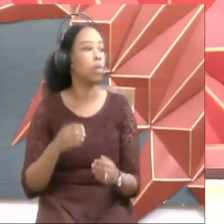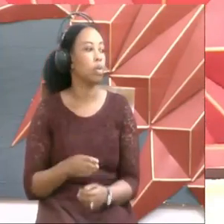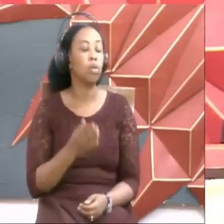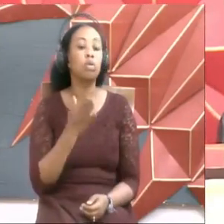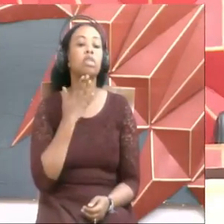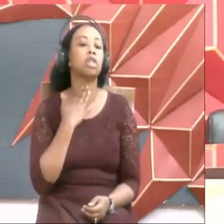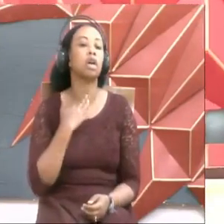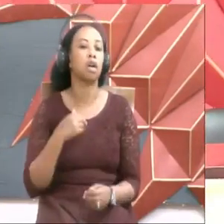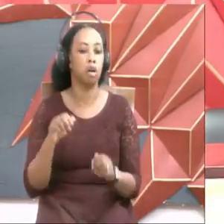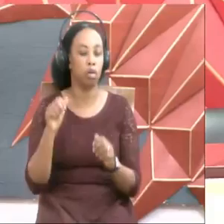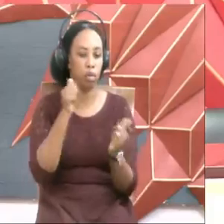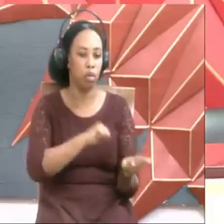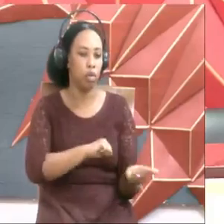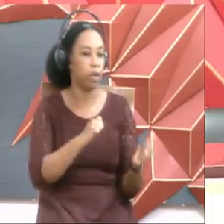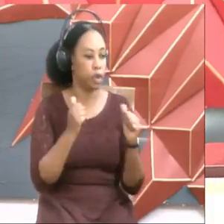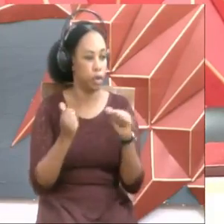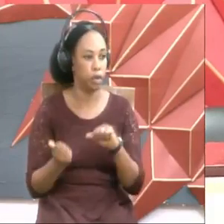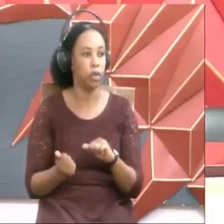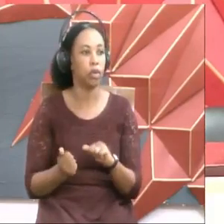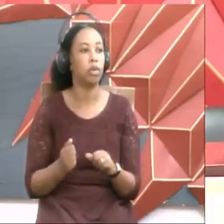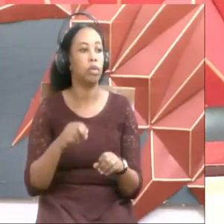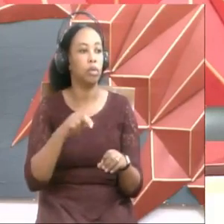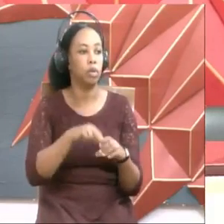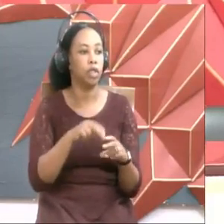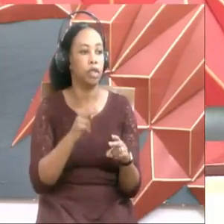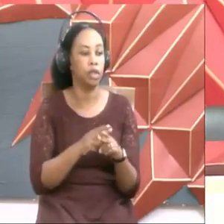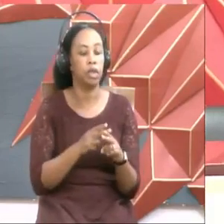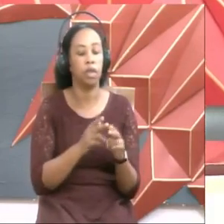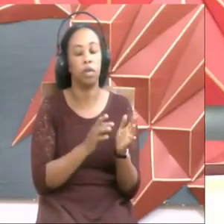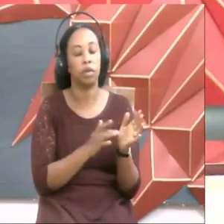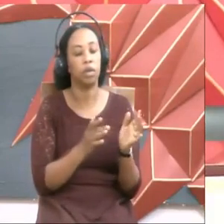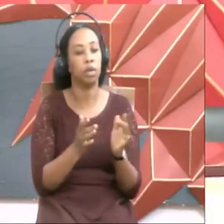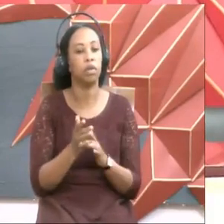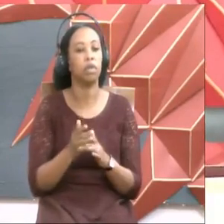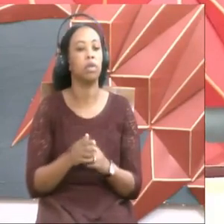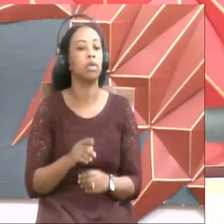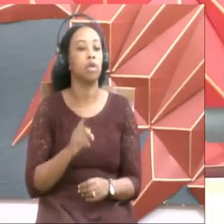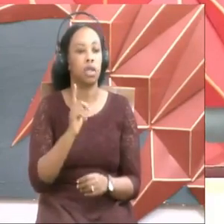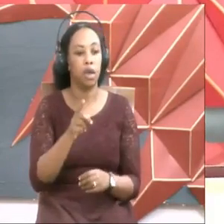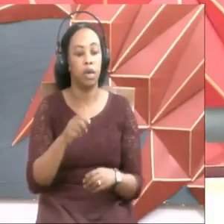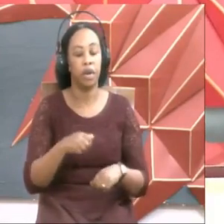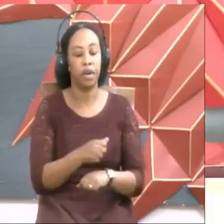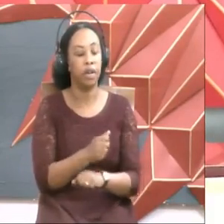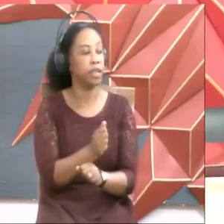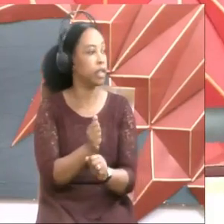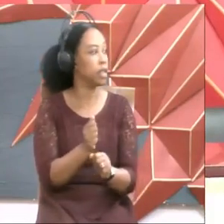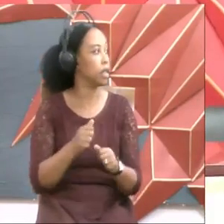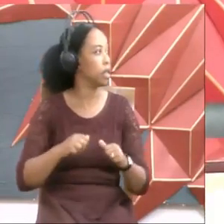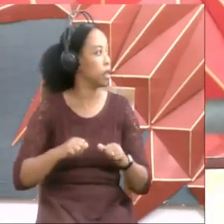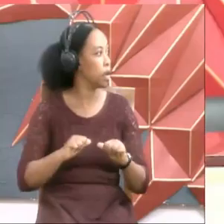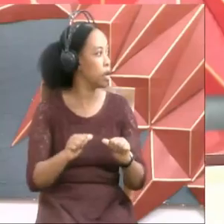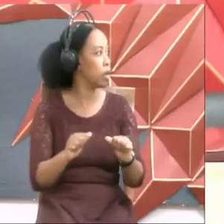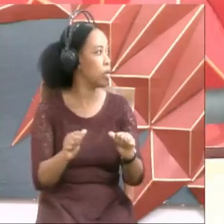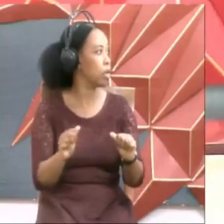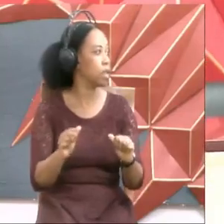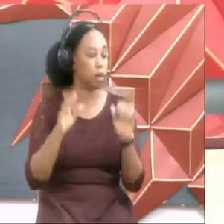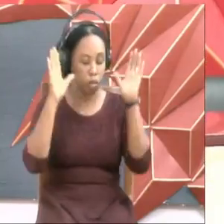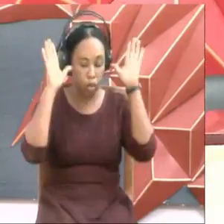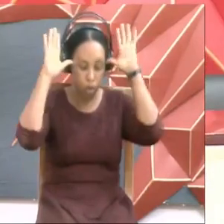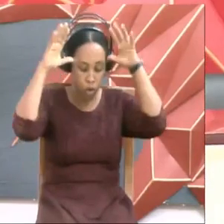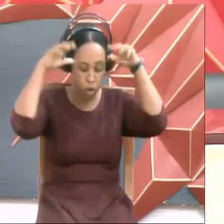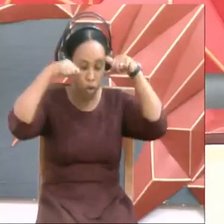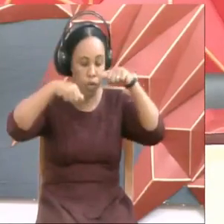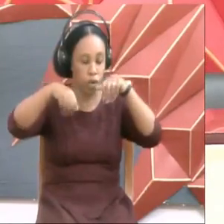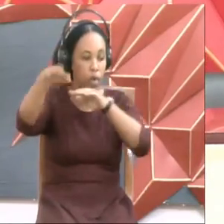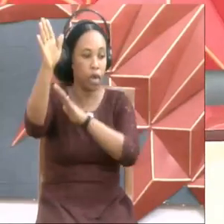ryakozeho ryaryoheye nawe akagenda mu mukumbi w'imana abo akaba ariko muri umukumbi w'imana ninde hagati